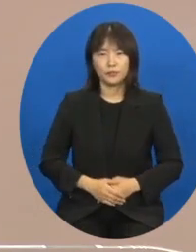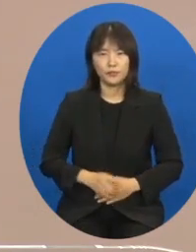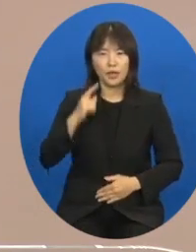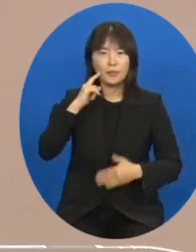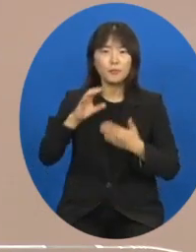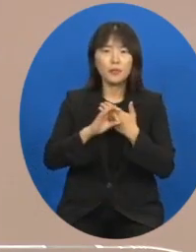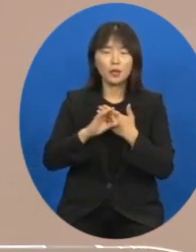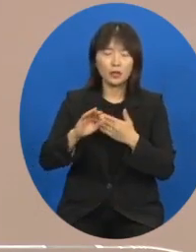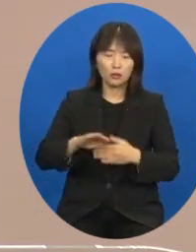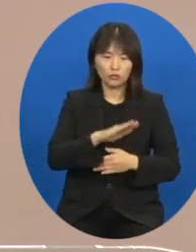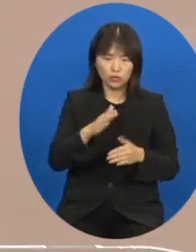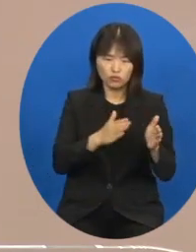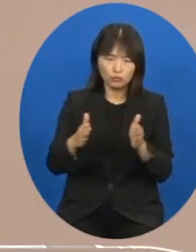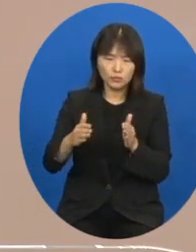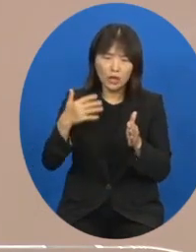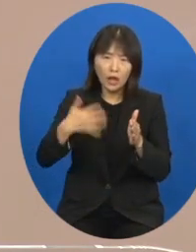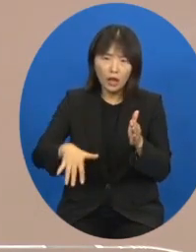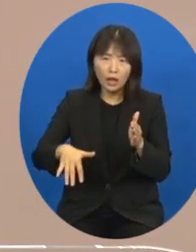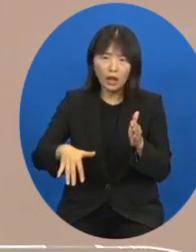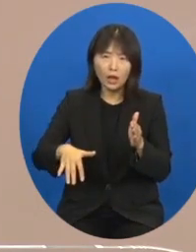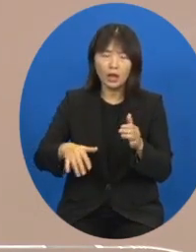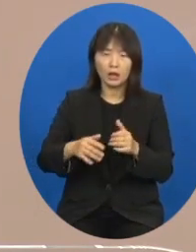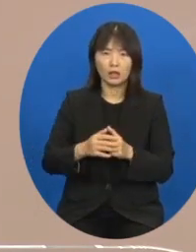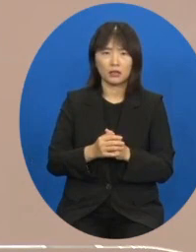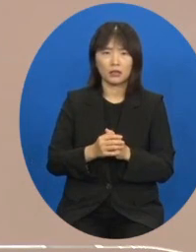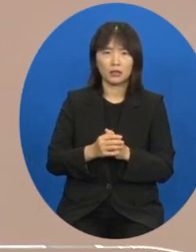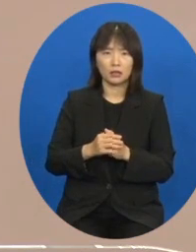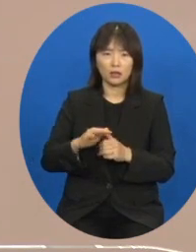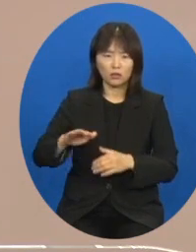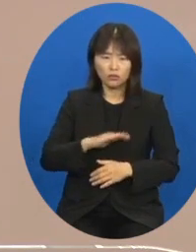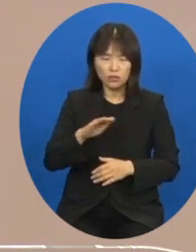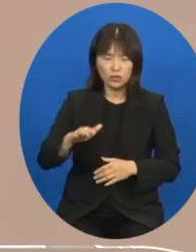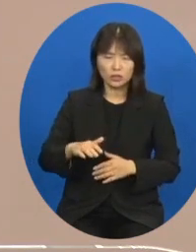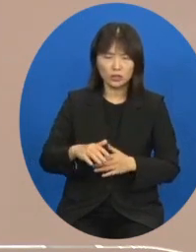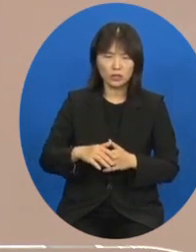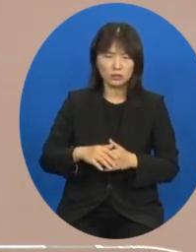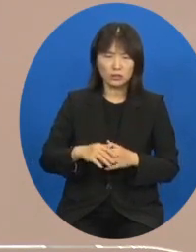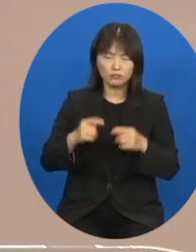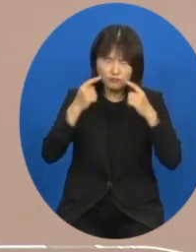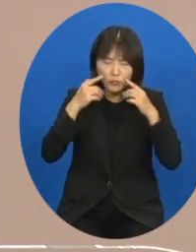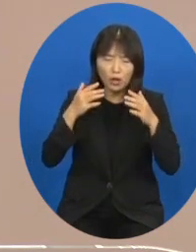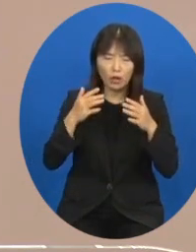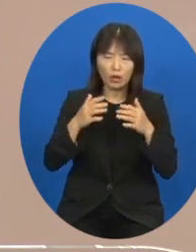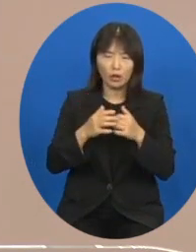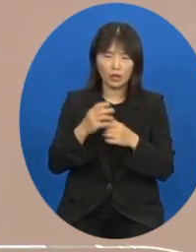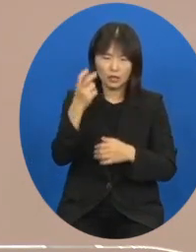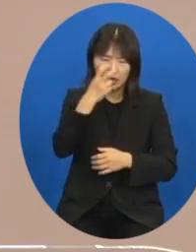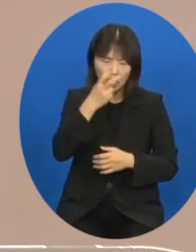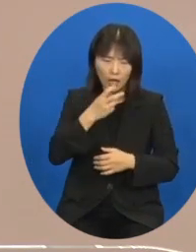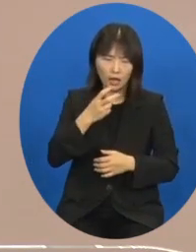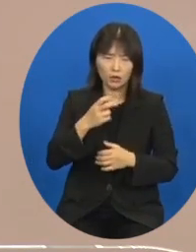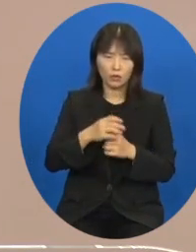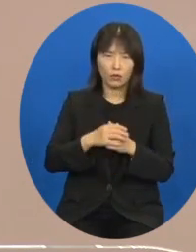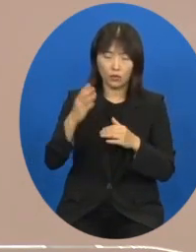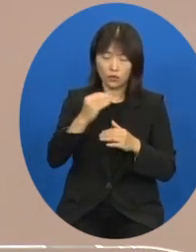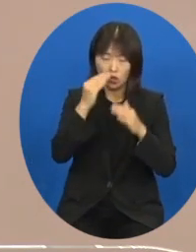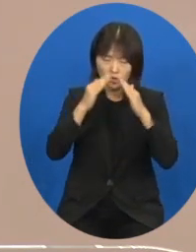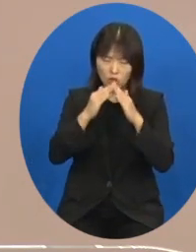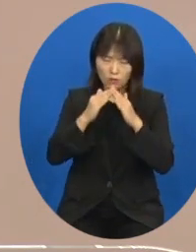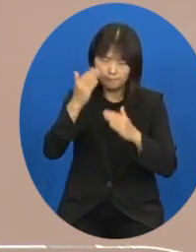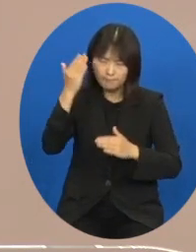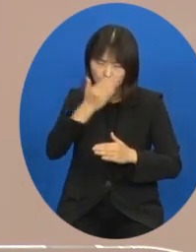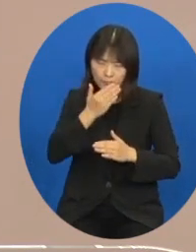만약에 우리가 준비되지 않고 그렇게 우리 자신을 분명하게 살피고 성전을 정결하게 하시는 우리